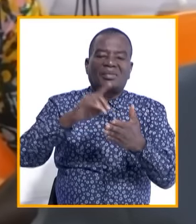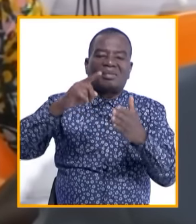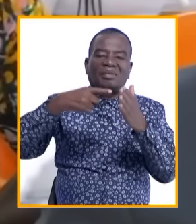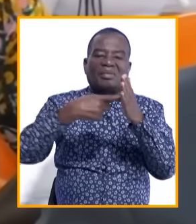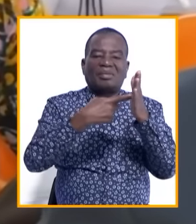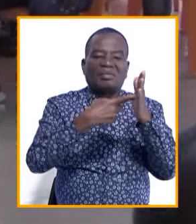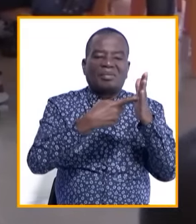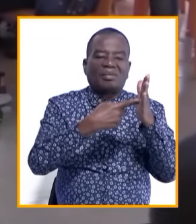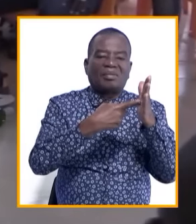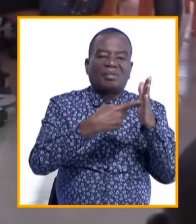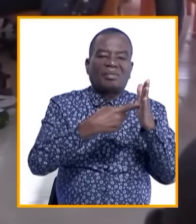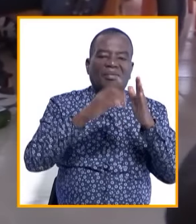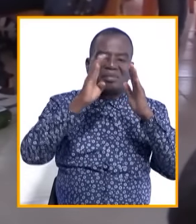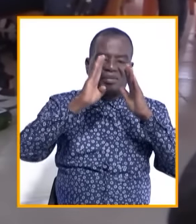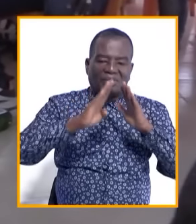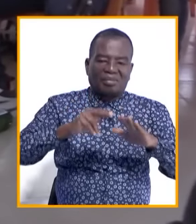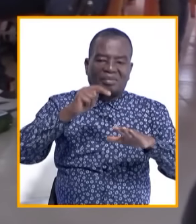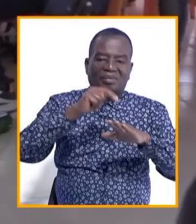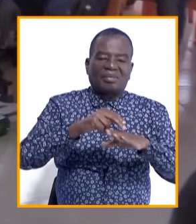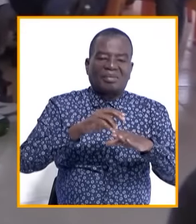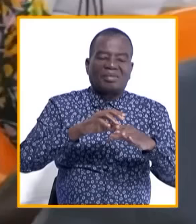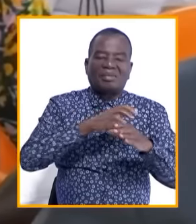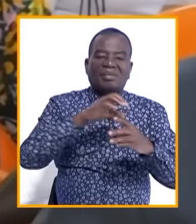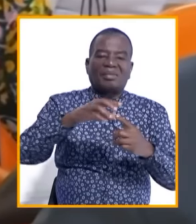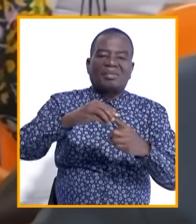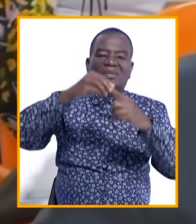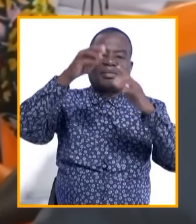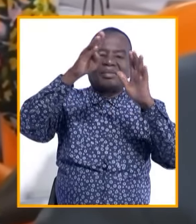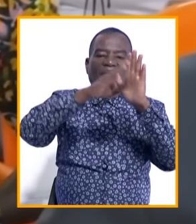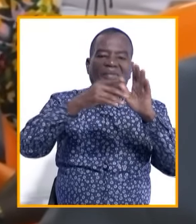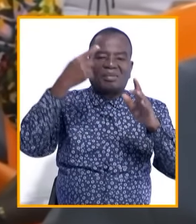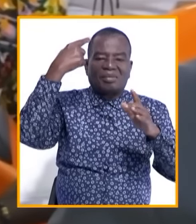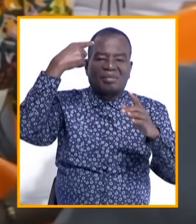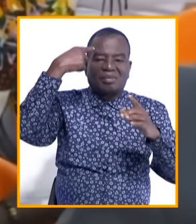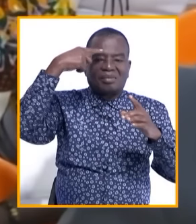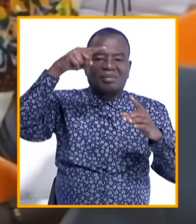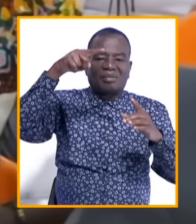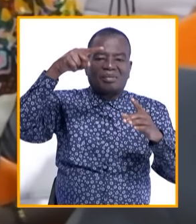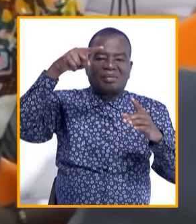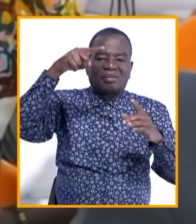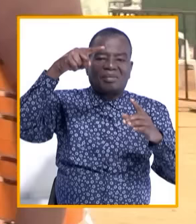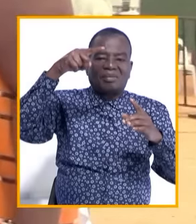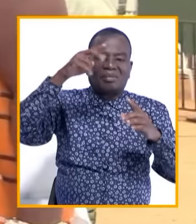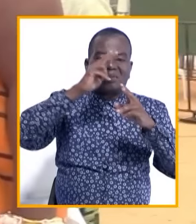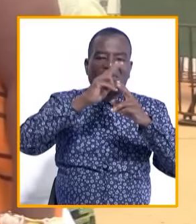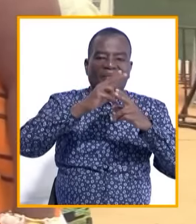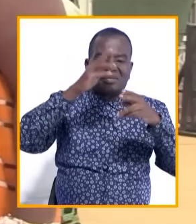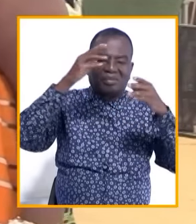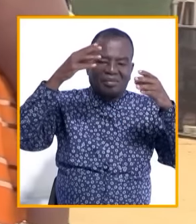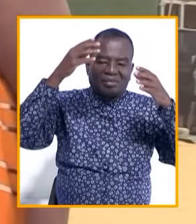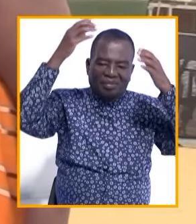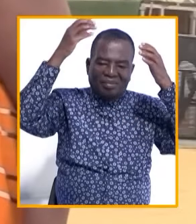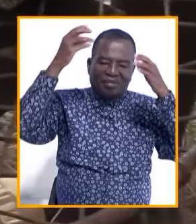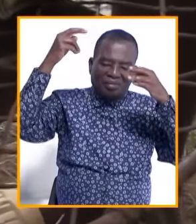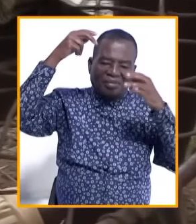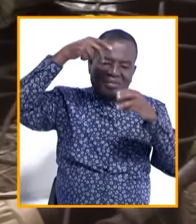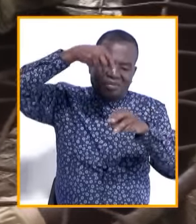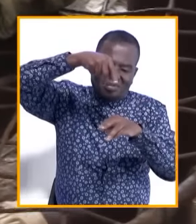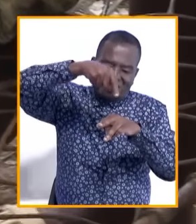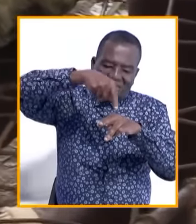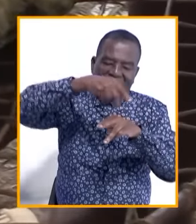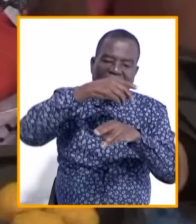à vous dire merci encore une fois pour les bénédictions, et particulièrement aussi pour